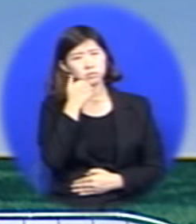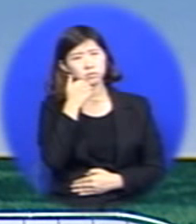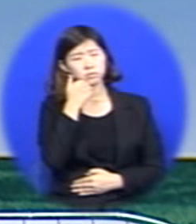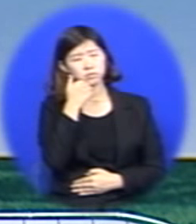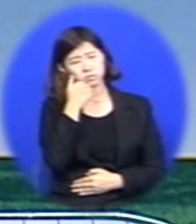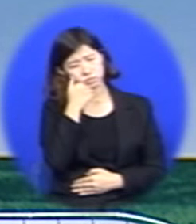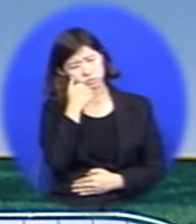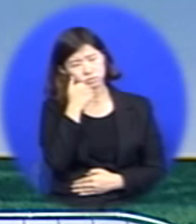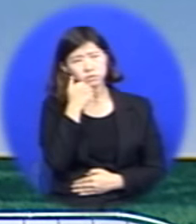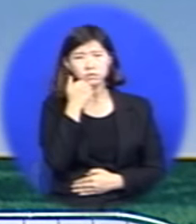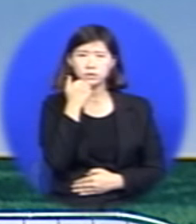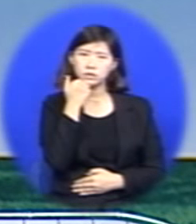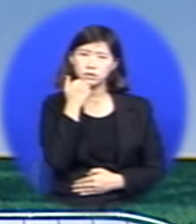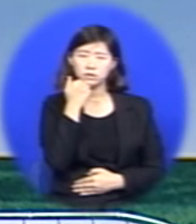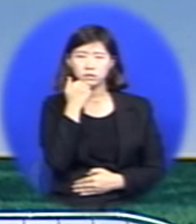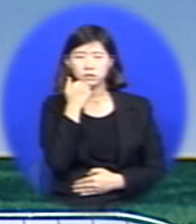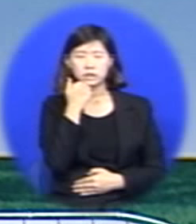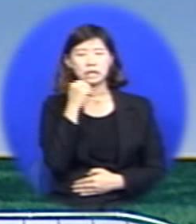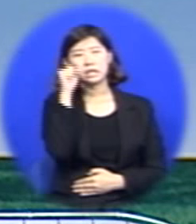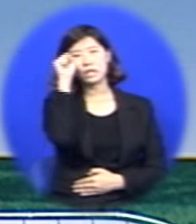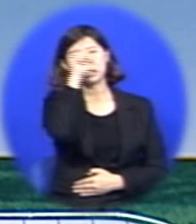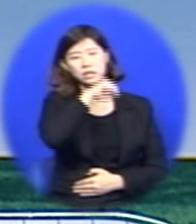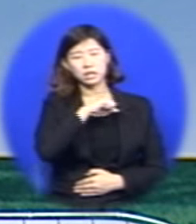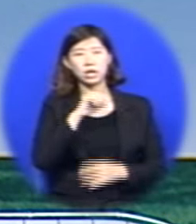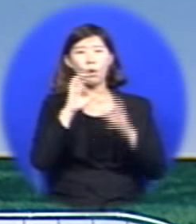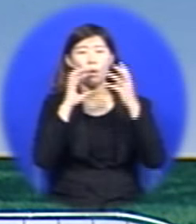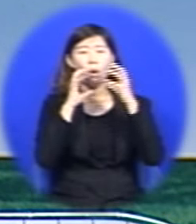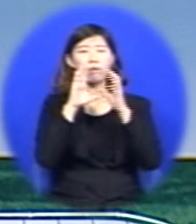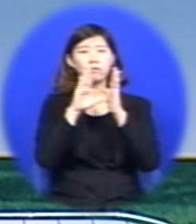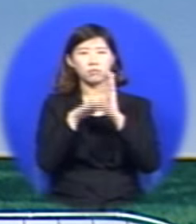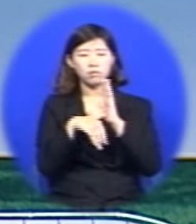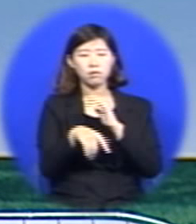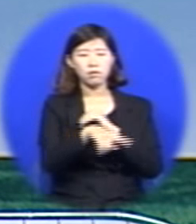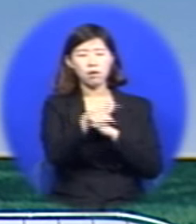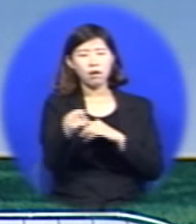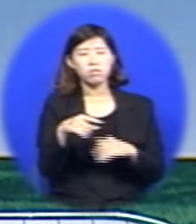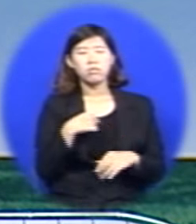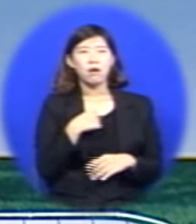때 그렇게 무서워하던 그 장로님이셨어요.